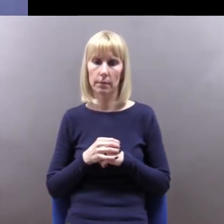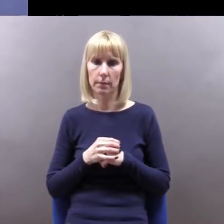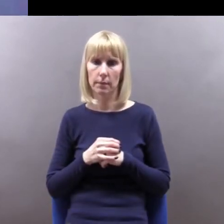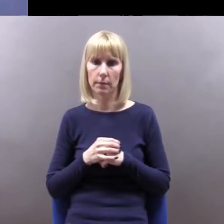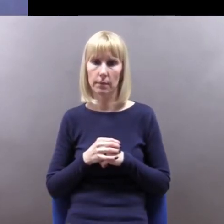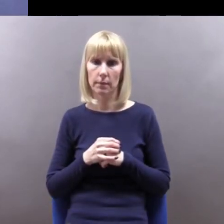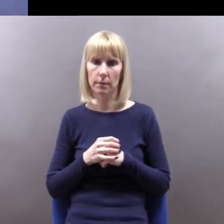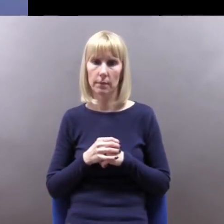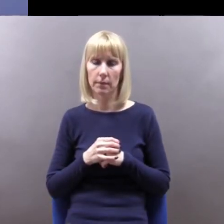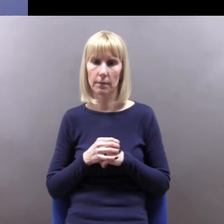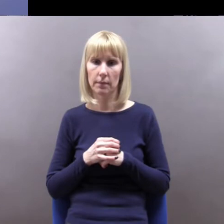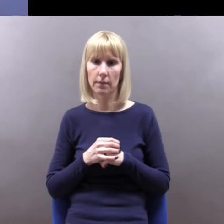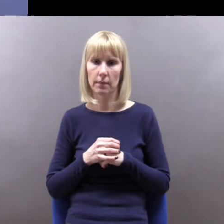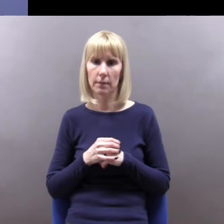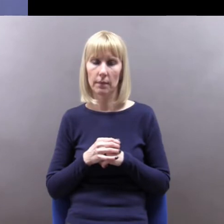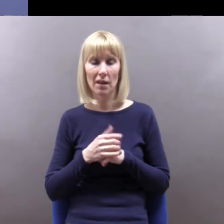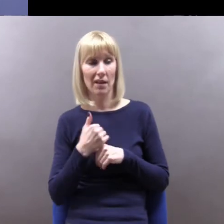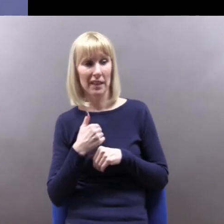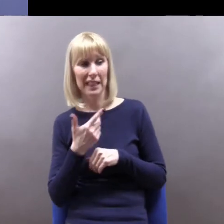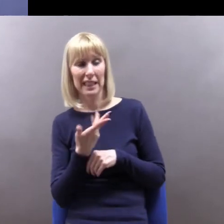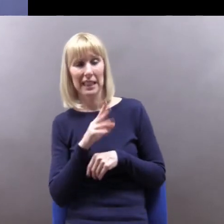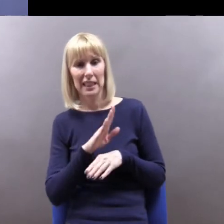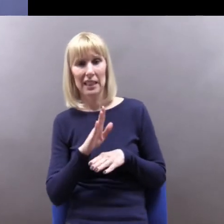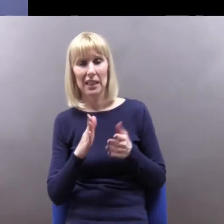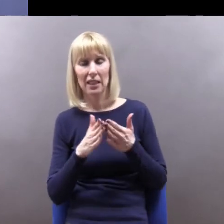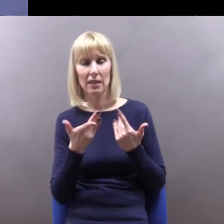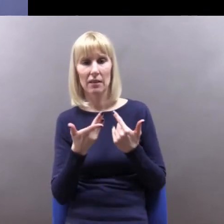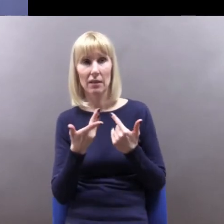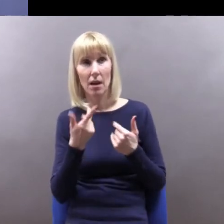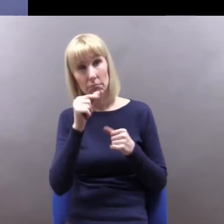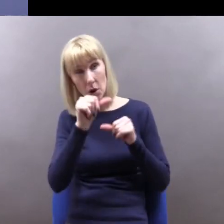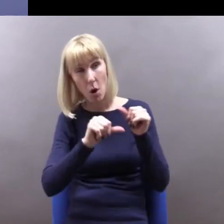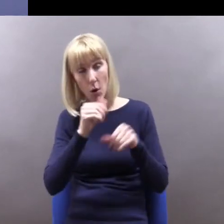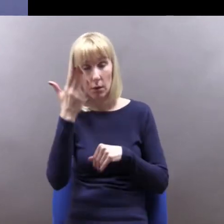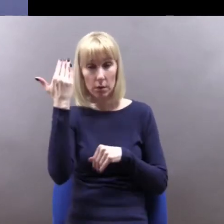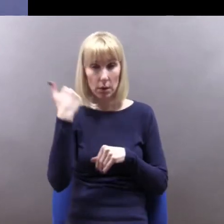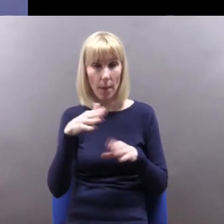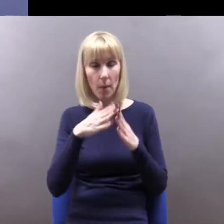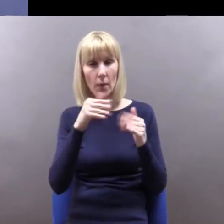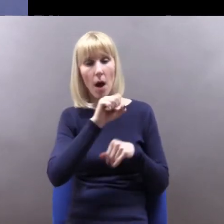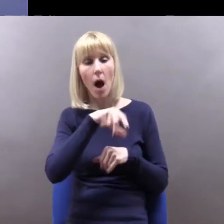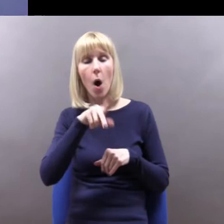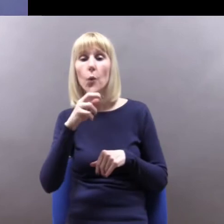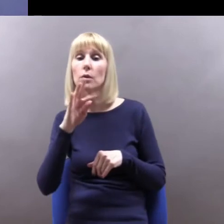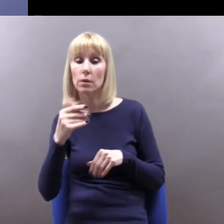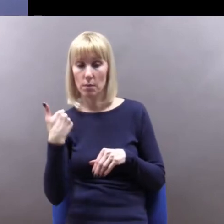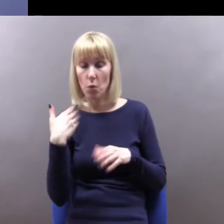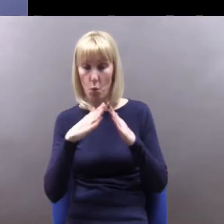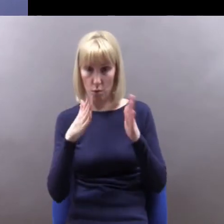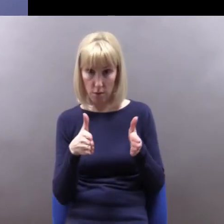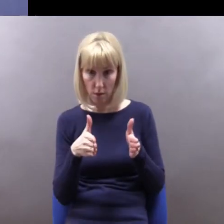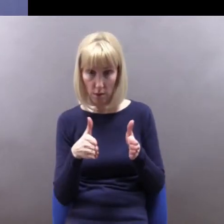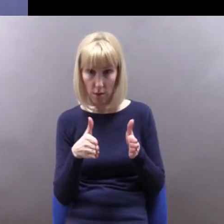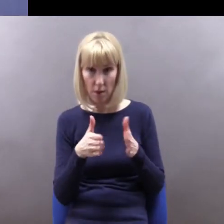lepiej. Niestety widziałem ostatnio w audytowanym budynku, już ostatnio, rok temu, w jakimś budynku, który